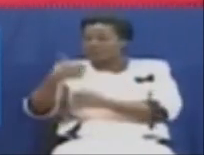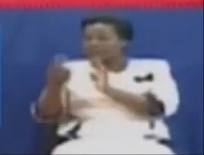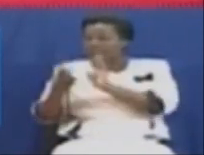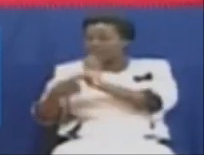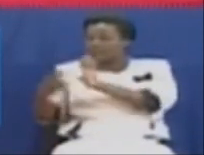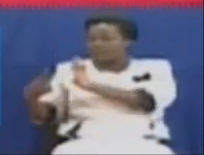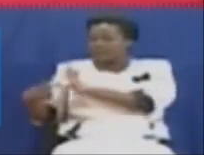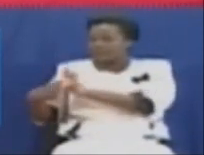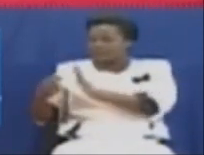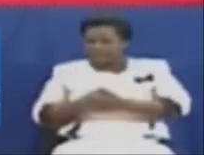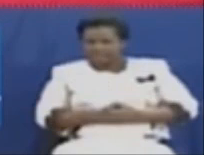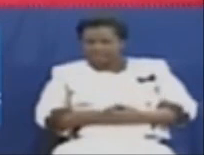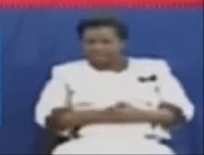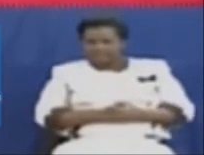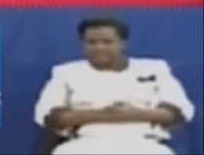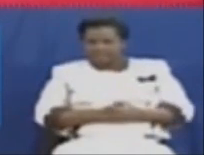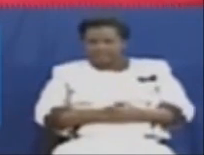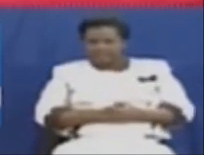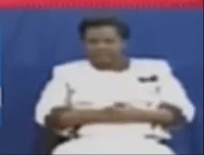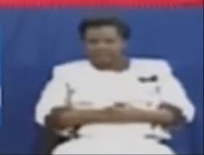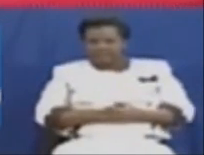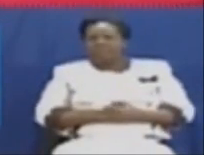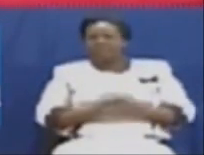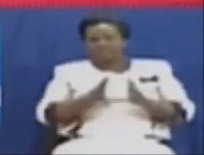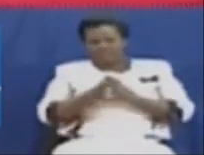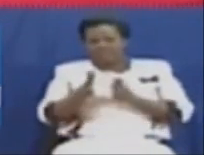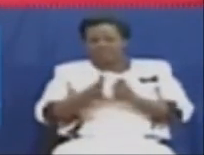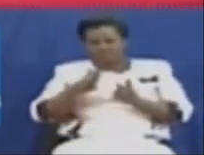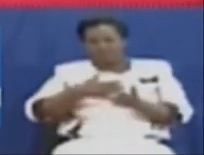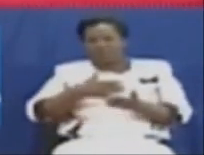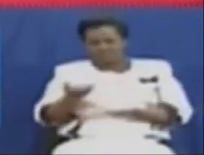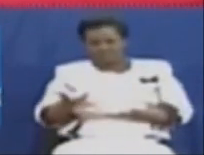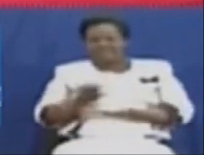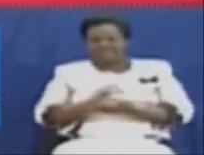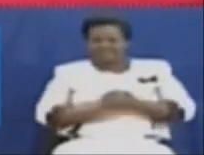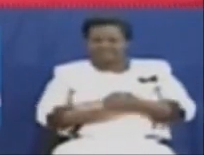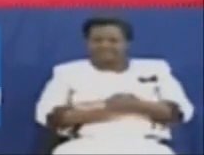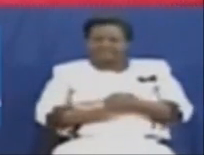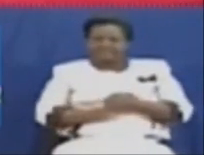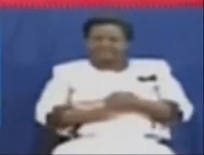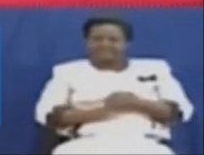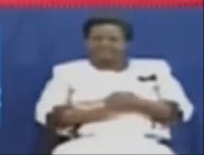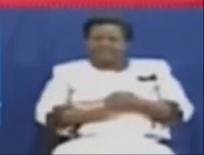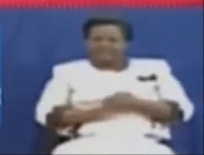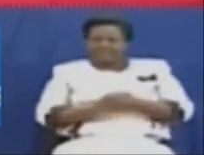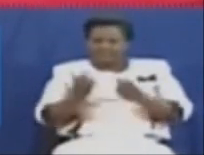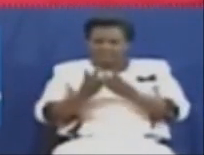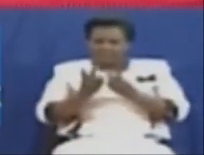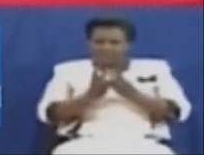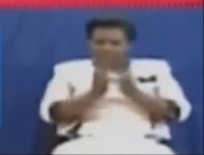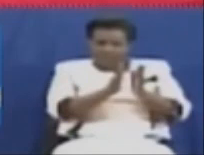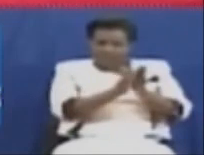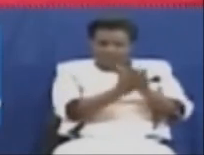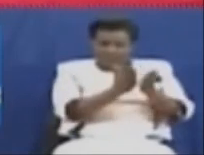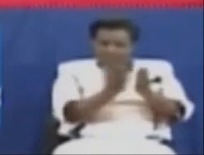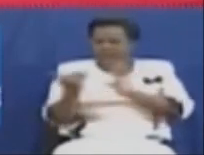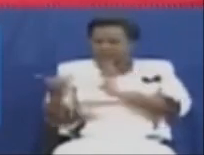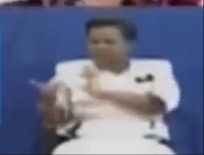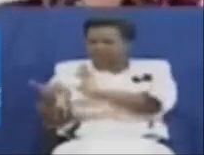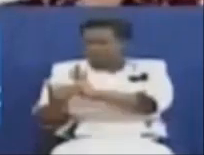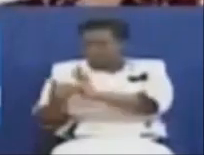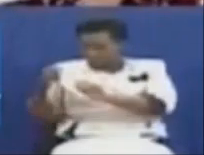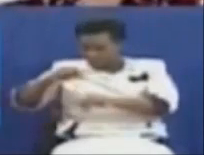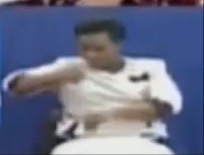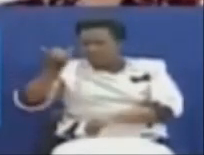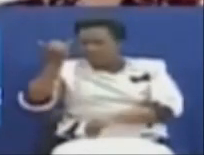1977. Hayo ndio maelezo sahihi na ndio ambayo yapo kupitia katiba na sheria ambazo tumezitunga sisi wenyewe.